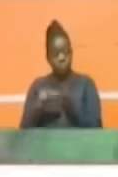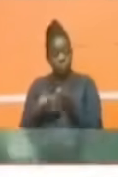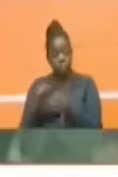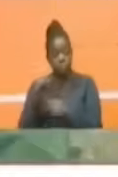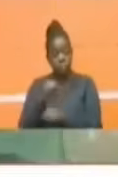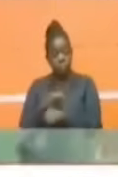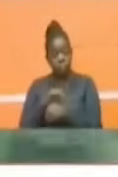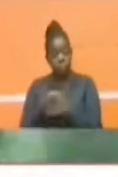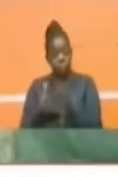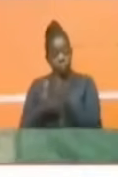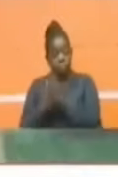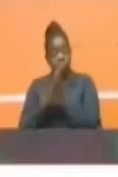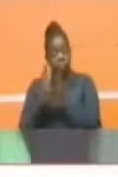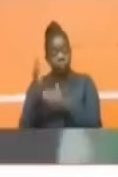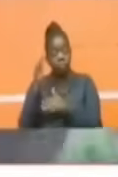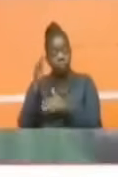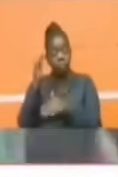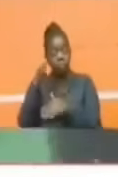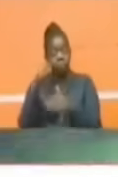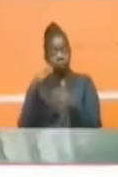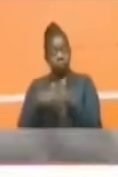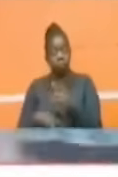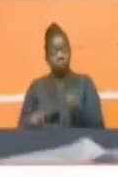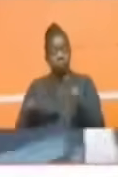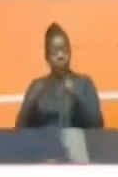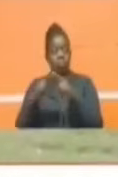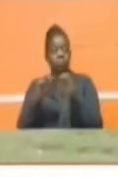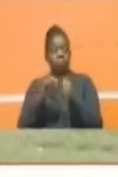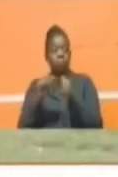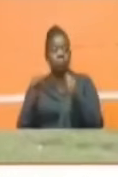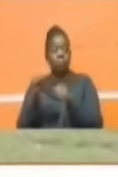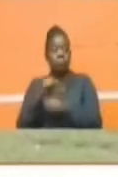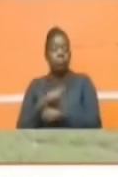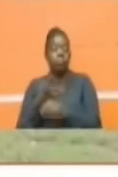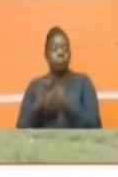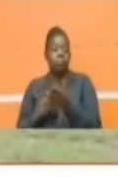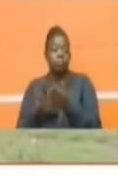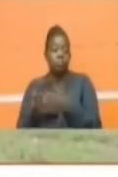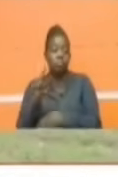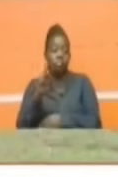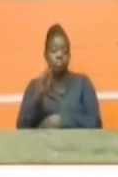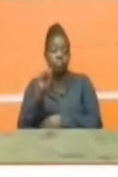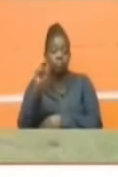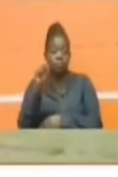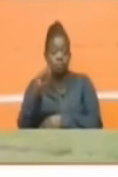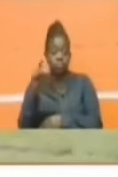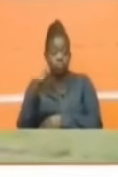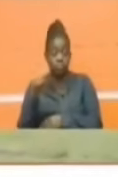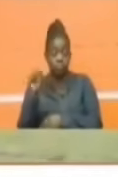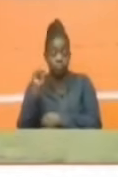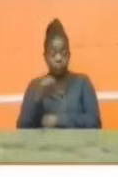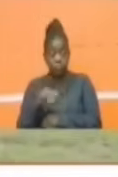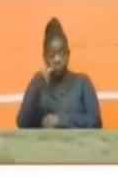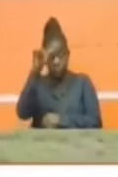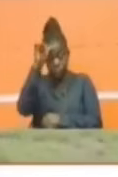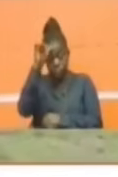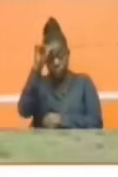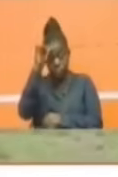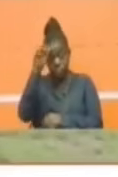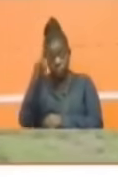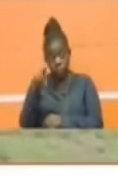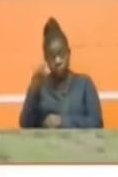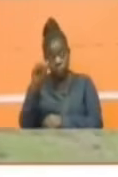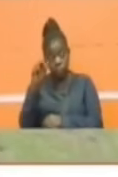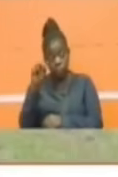zivya fayo ulvanyo ukwesu gozanyo kota fayo mpakaza masumerezi ndivya masaka chisozi ukwesu gokota fayo emezeka mpe muslims mpena